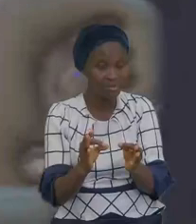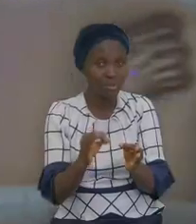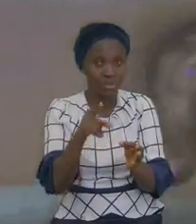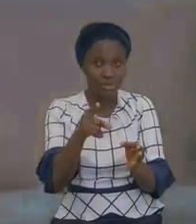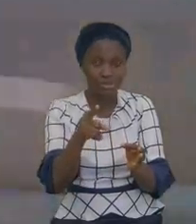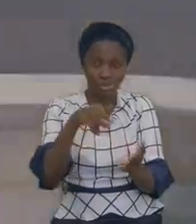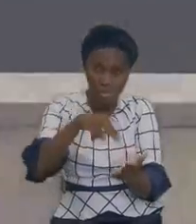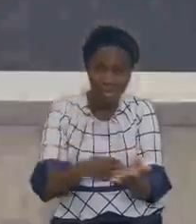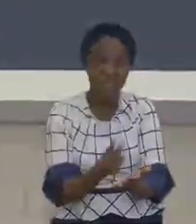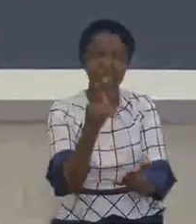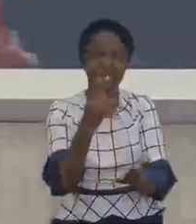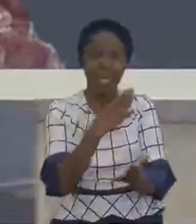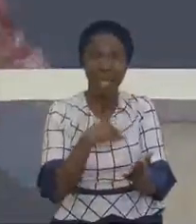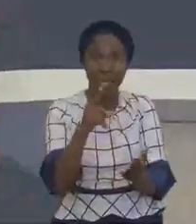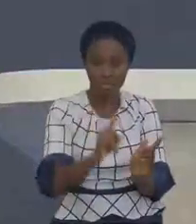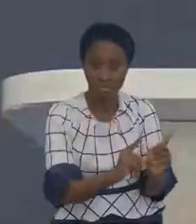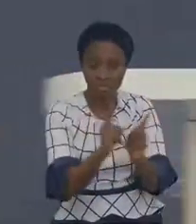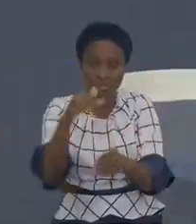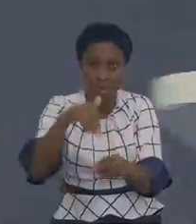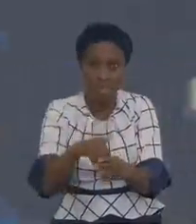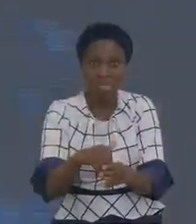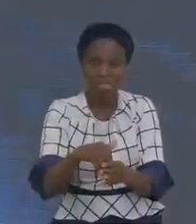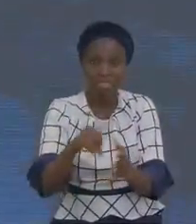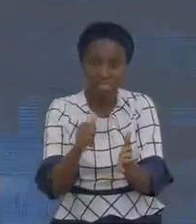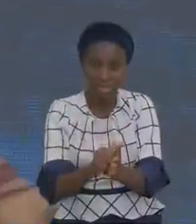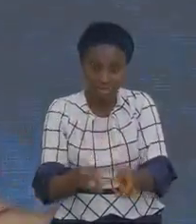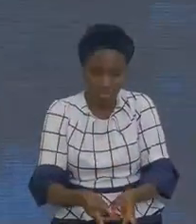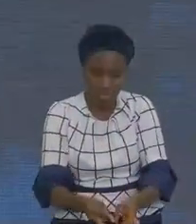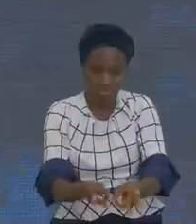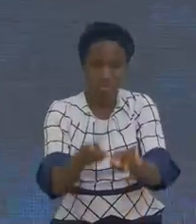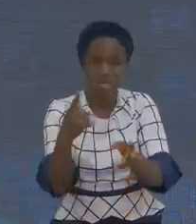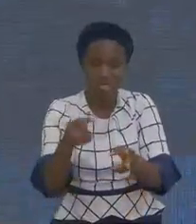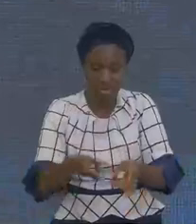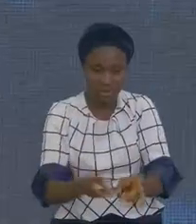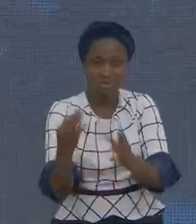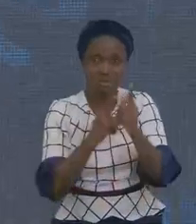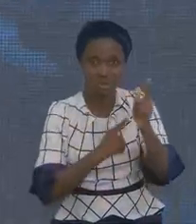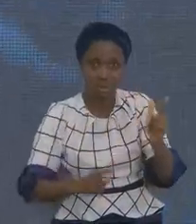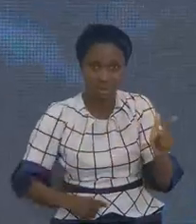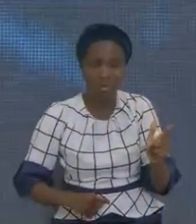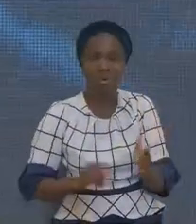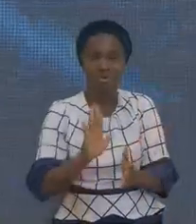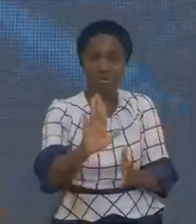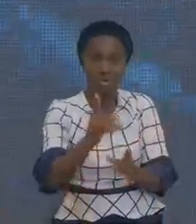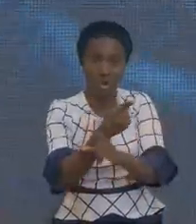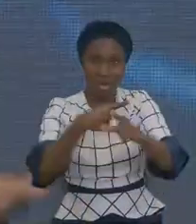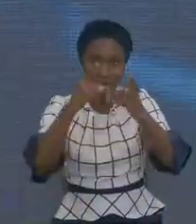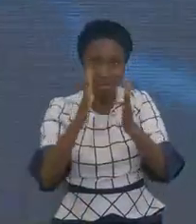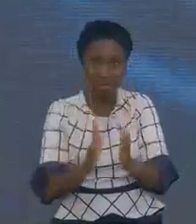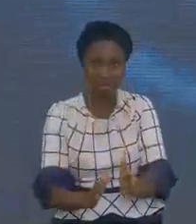direction. La direction du Seigneur, ton libérateur. Tu dis, Seigneur, me voici, je